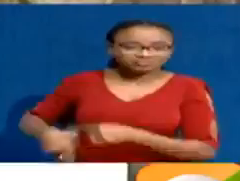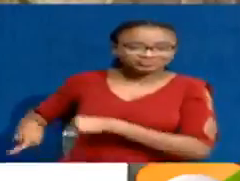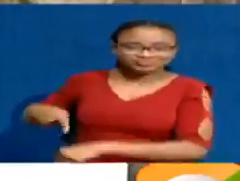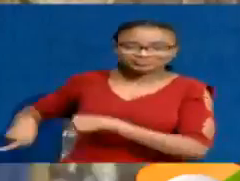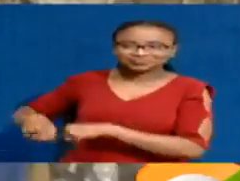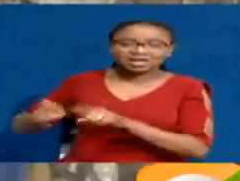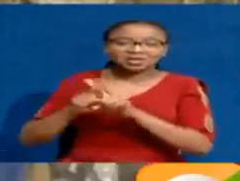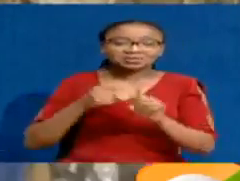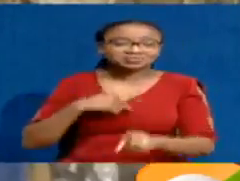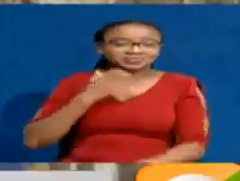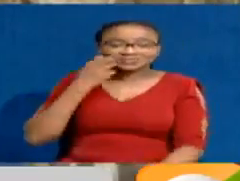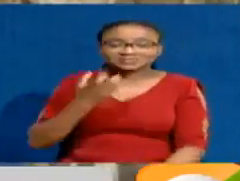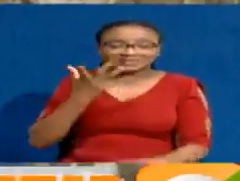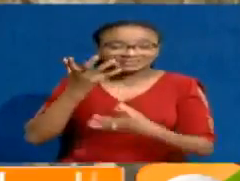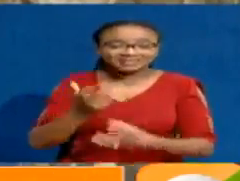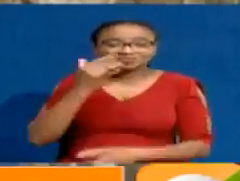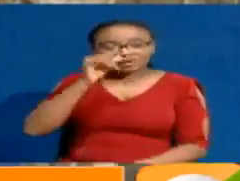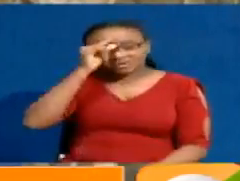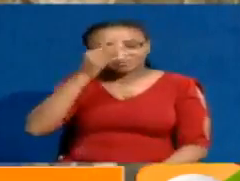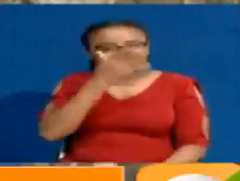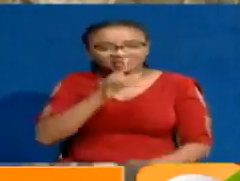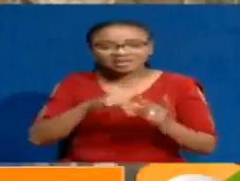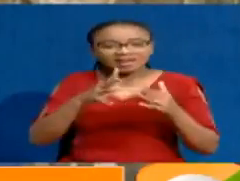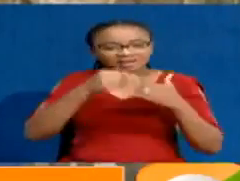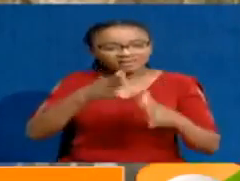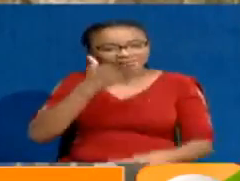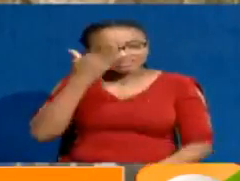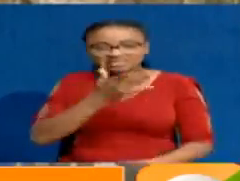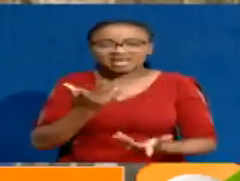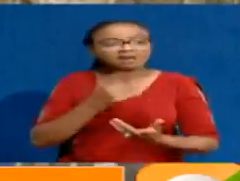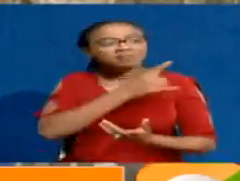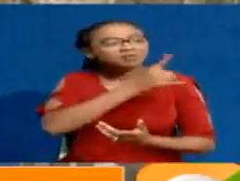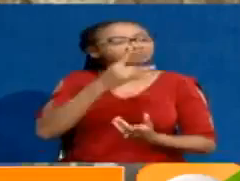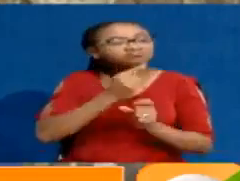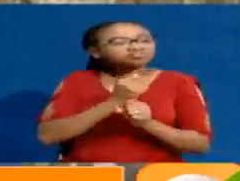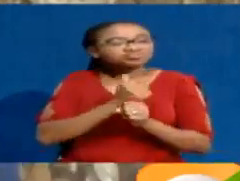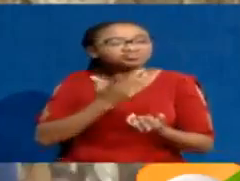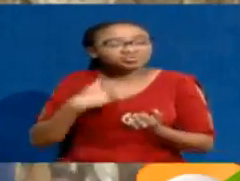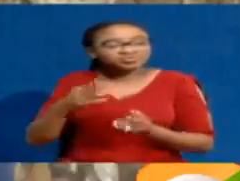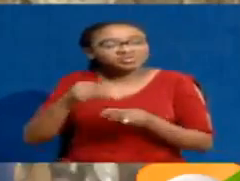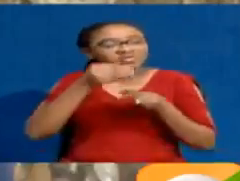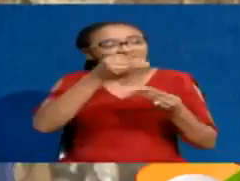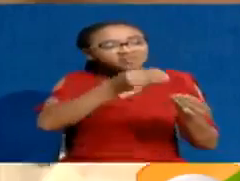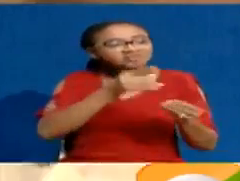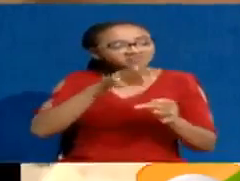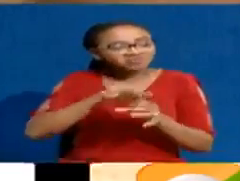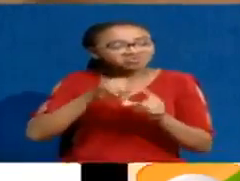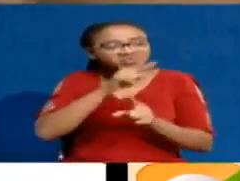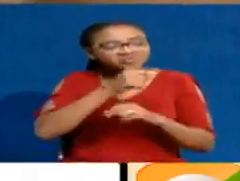sana, yani tunahuzunika kwa sababu serikali iko, viongozi wako. Hao viongozi jamani, tumewapa hizi kura kwa sababu